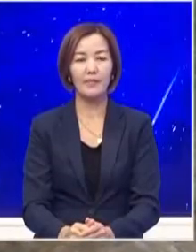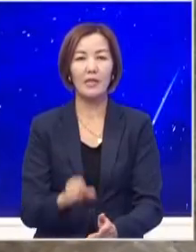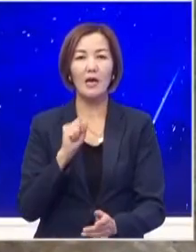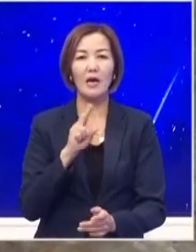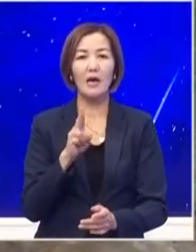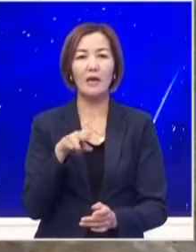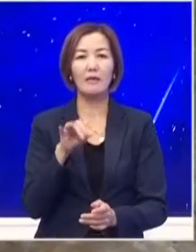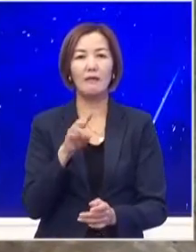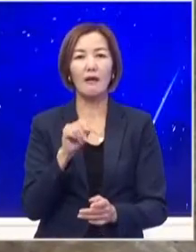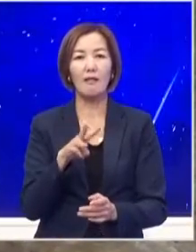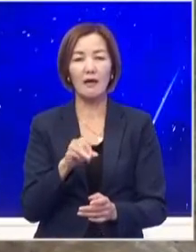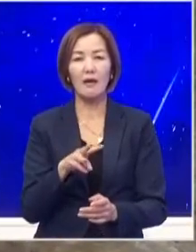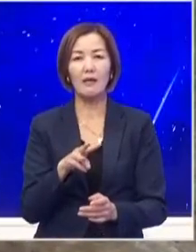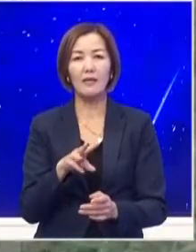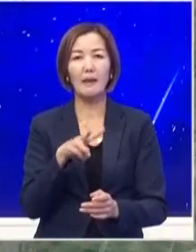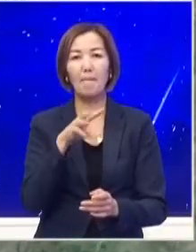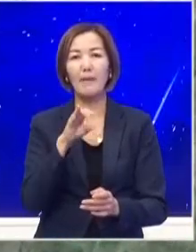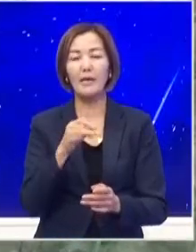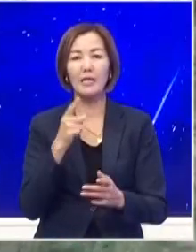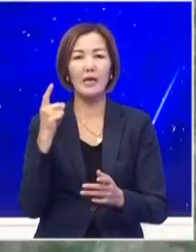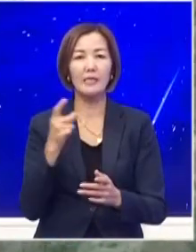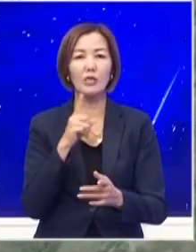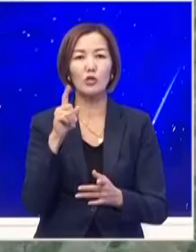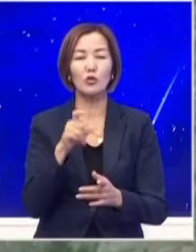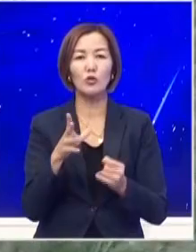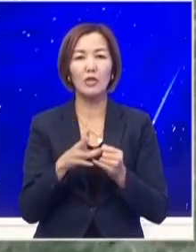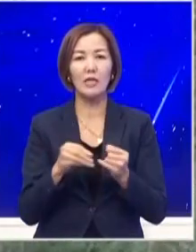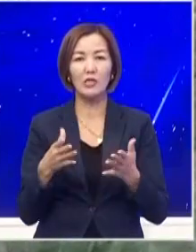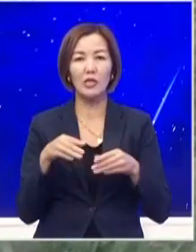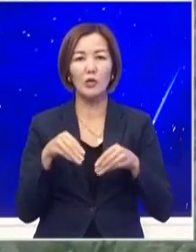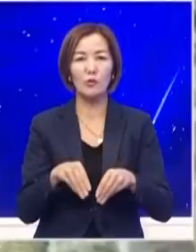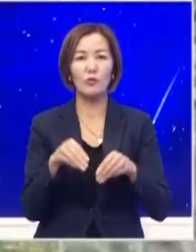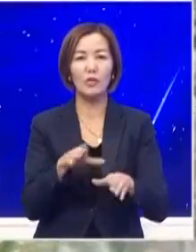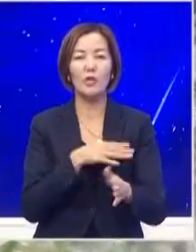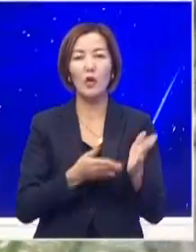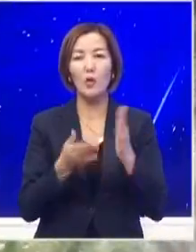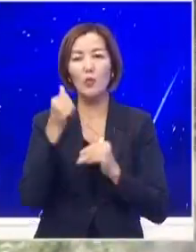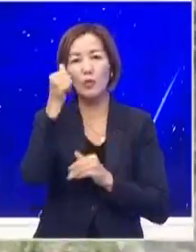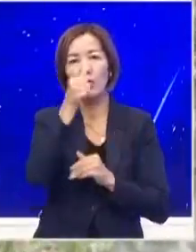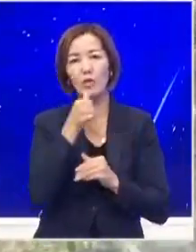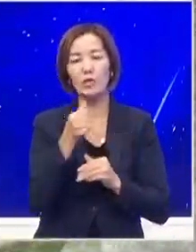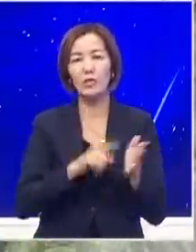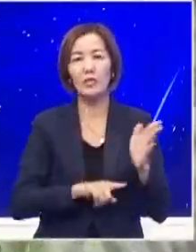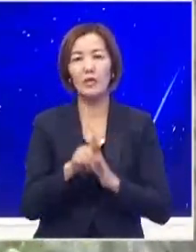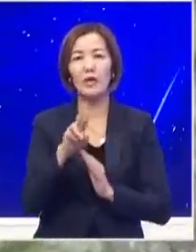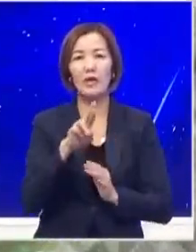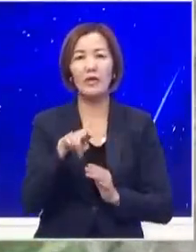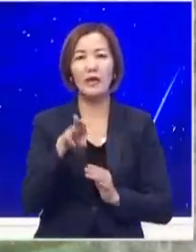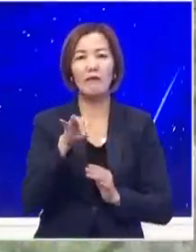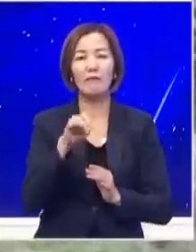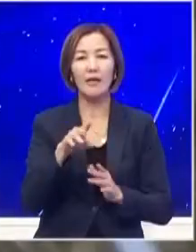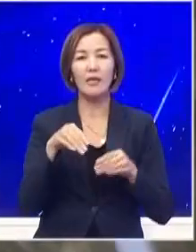Ақдала аймағындағы Марат шаруа қожалығы 100 гектар жерге күріш дәнін салған. Өткен жылдан бастап янтар сұрпын еге бастапты.